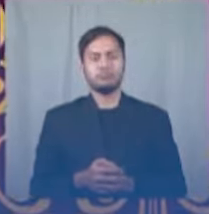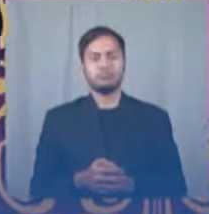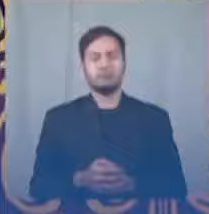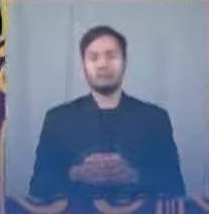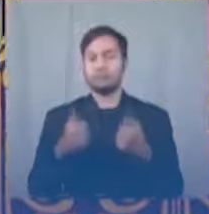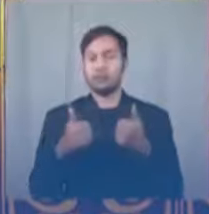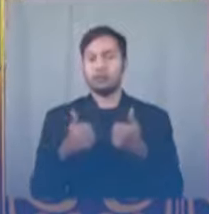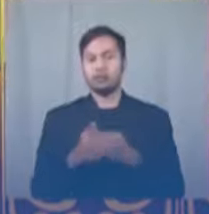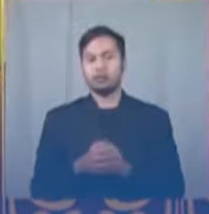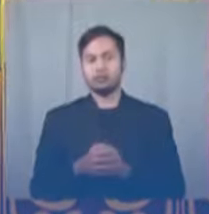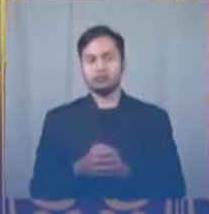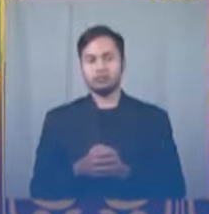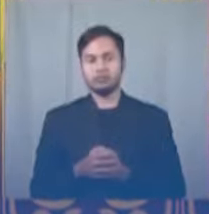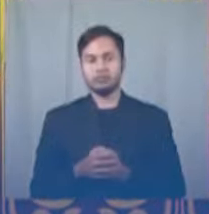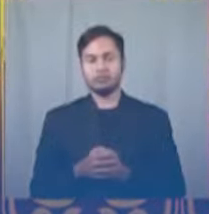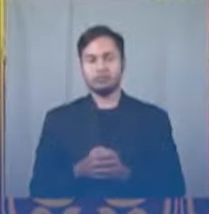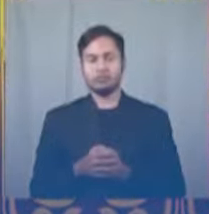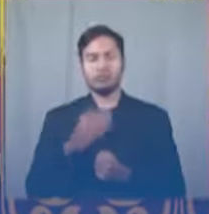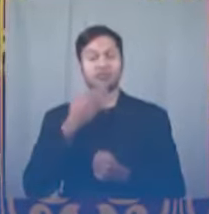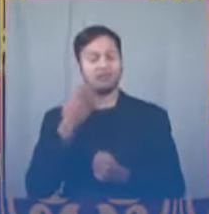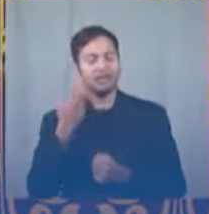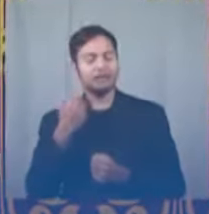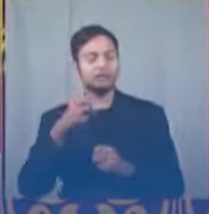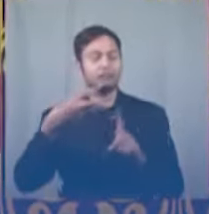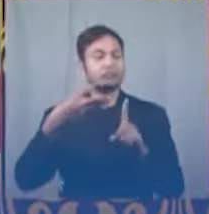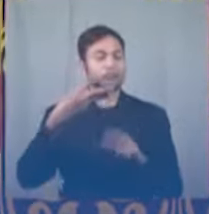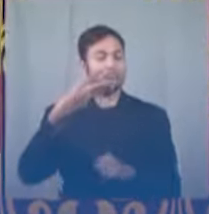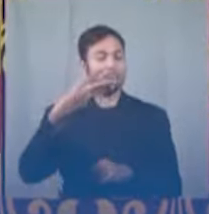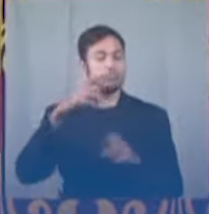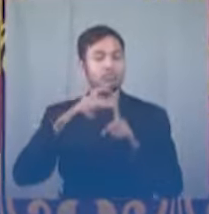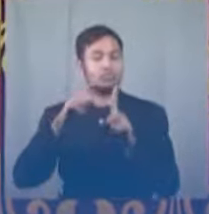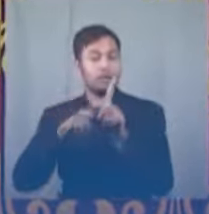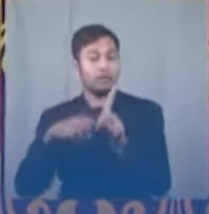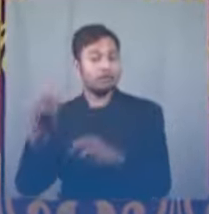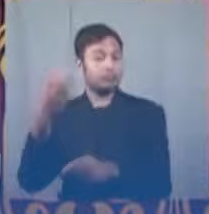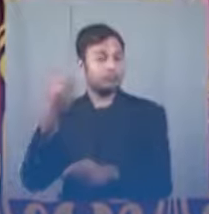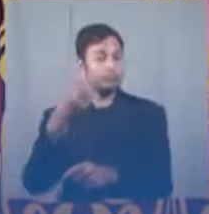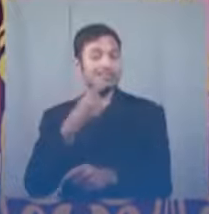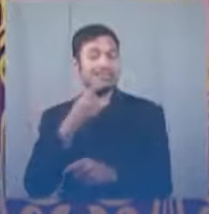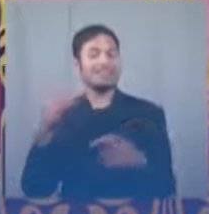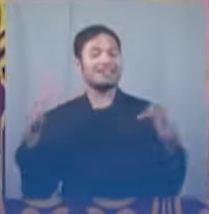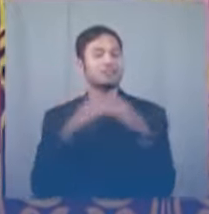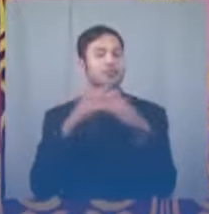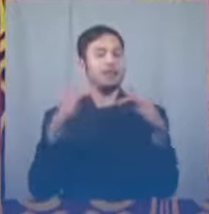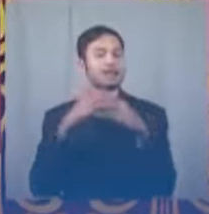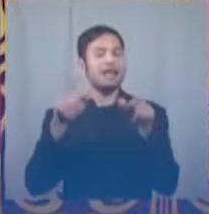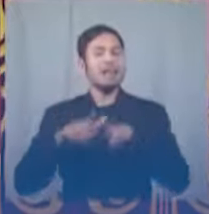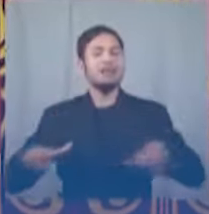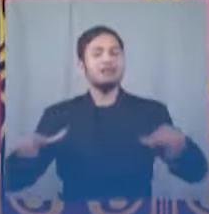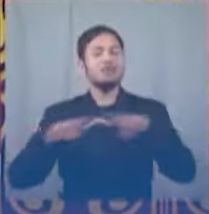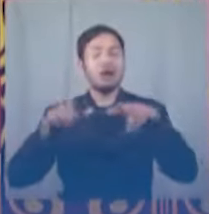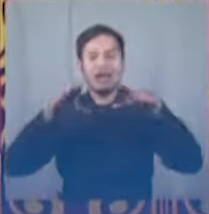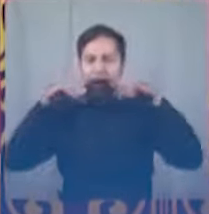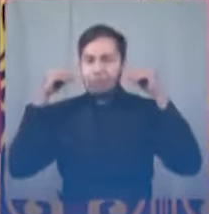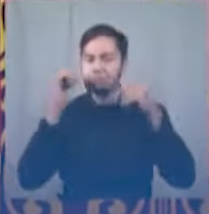Baik, yang disampaikan Pak Edi tadi tentang moda transportasi ramah lingkungan.